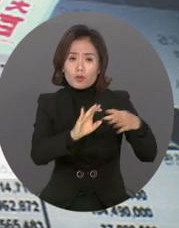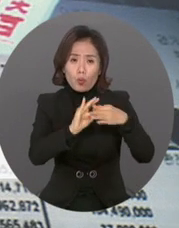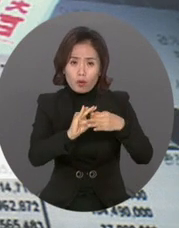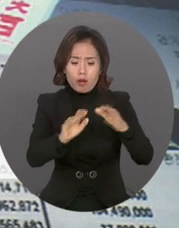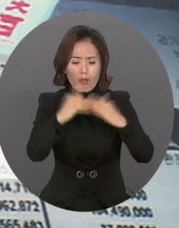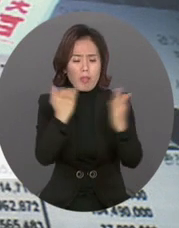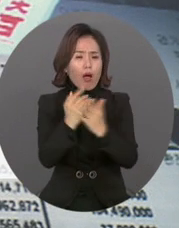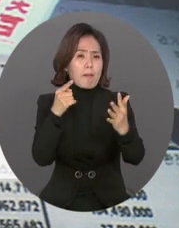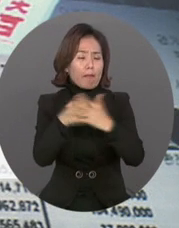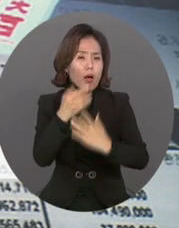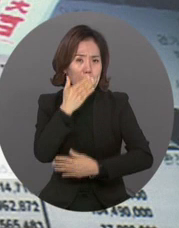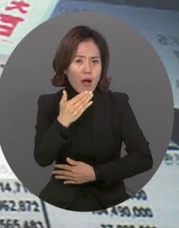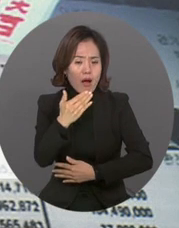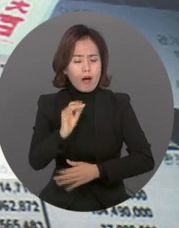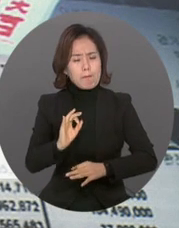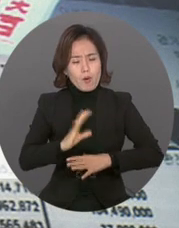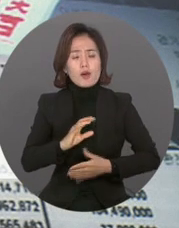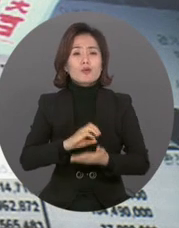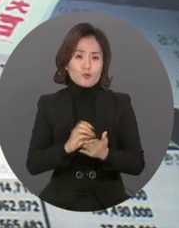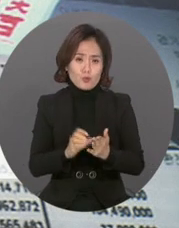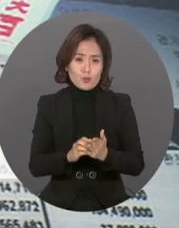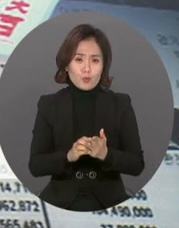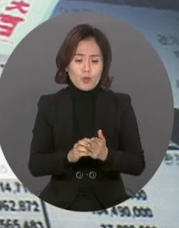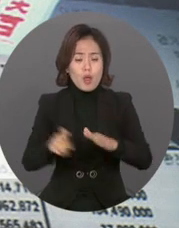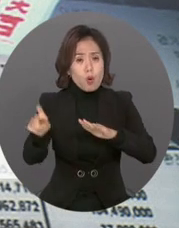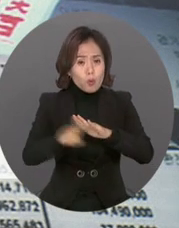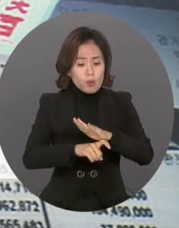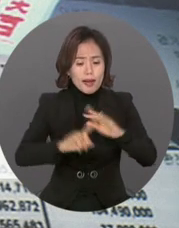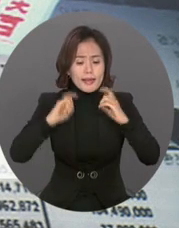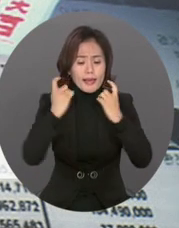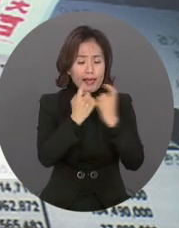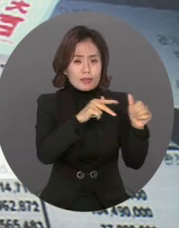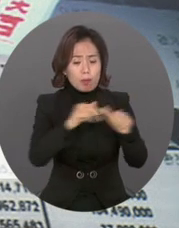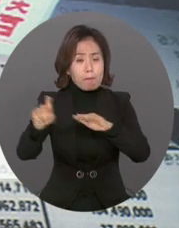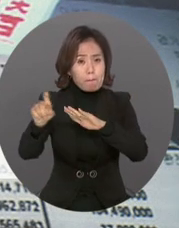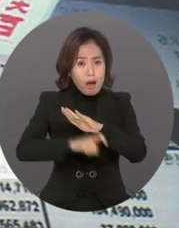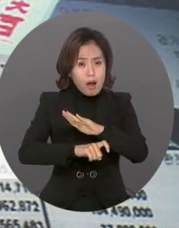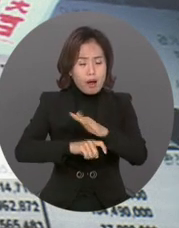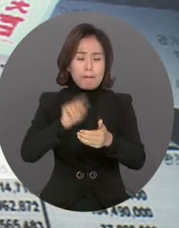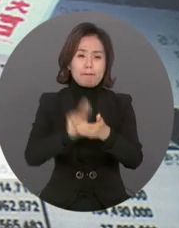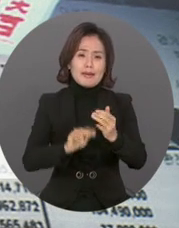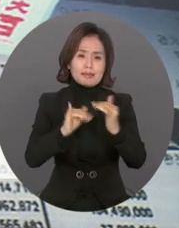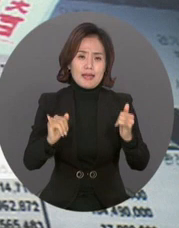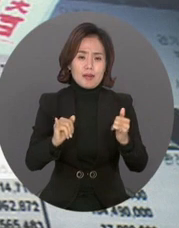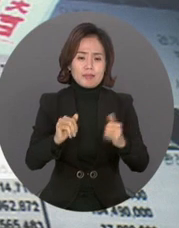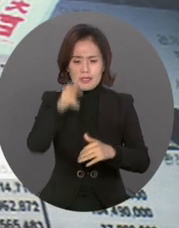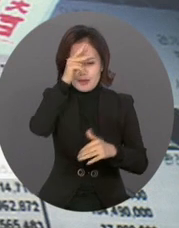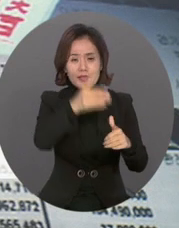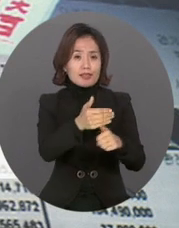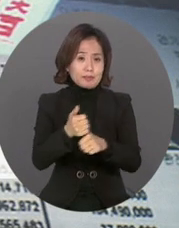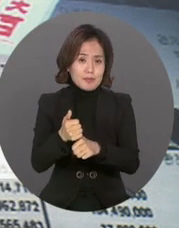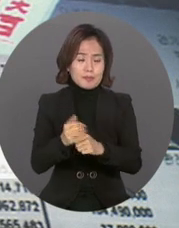같은 것까지 알 수 있을까 혀를 내두르게 되는데요. 해킹을 통해 개인정보를 빼돌려 팔아온 일당이 경찰에 덜미를